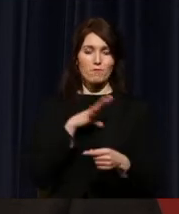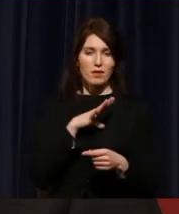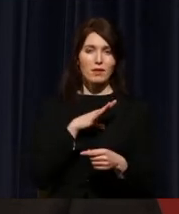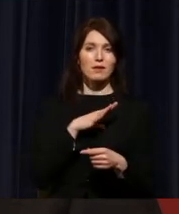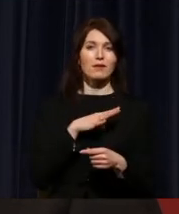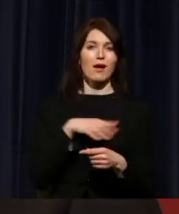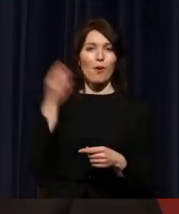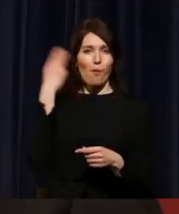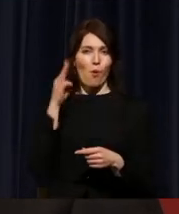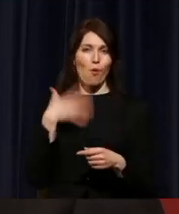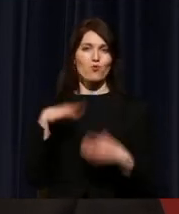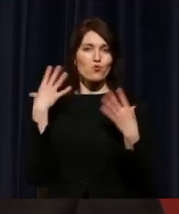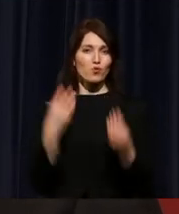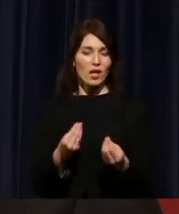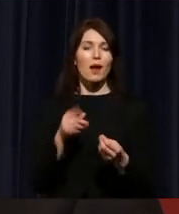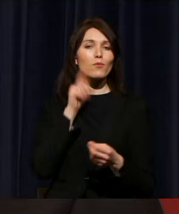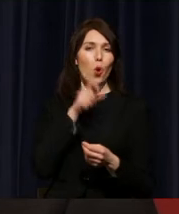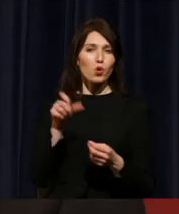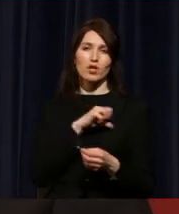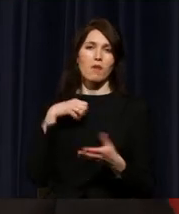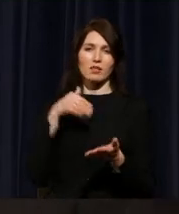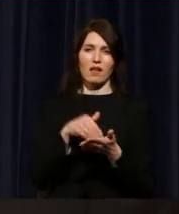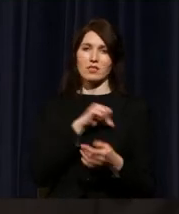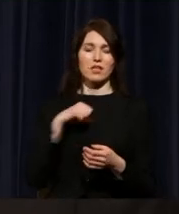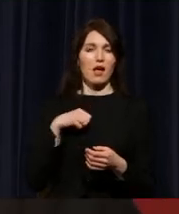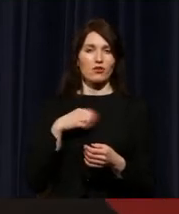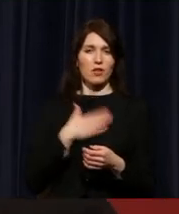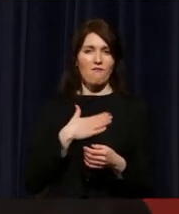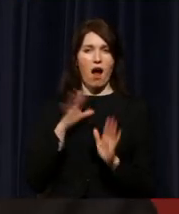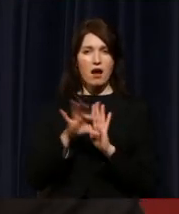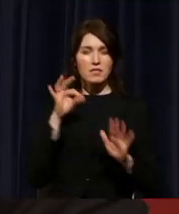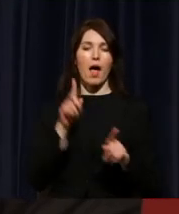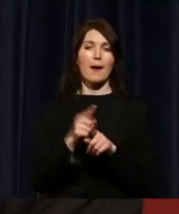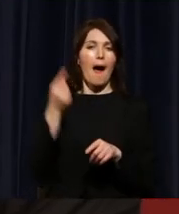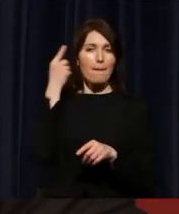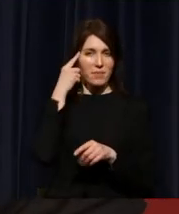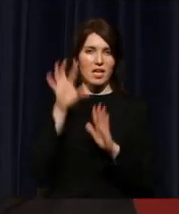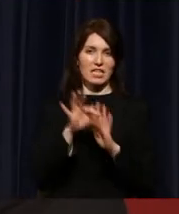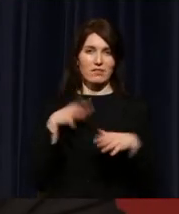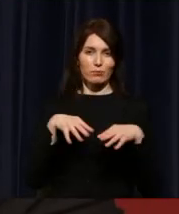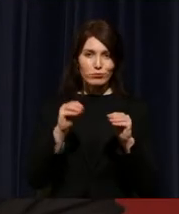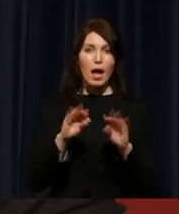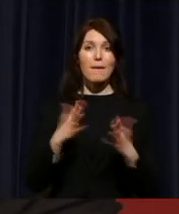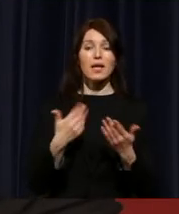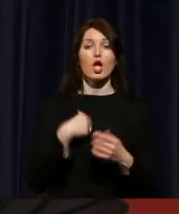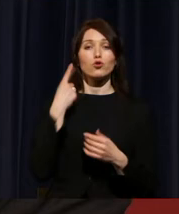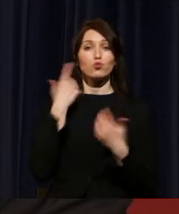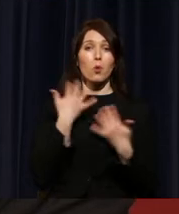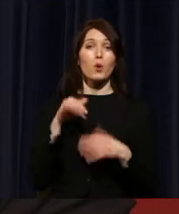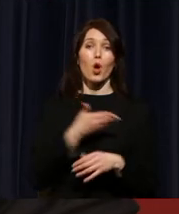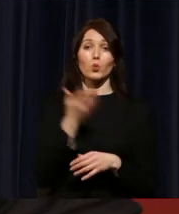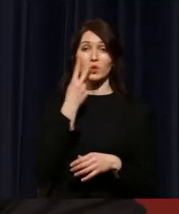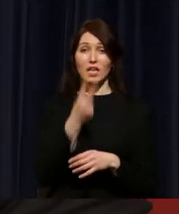jau jaunieši ir daudz patstāvīgāk savās izvēlēs un apzinātāk. Tā kā tas viens, bet es domāju, ja jūs